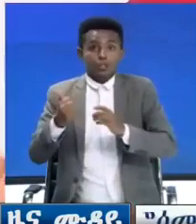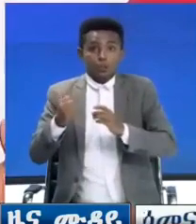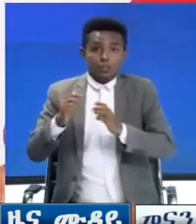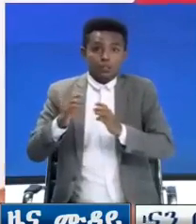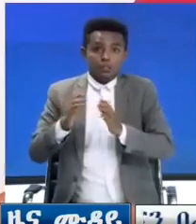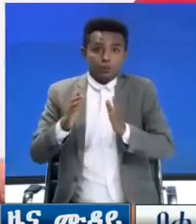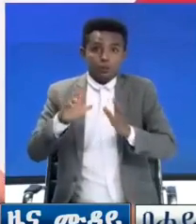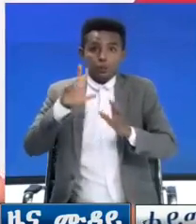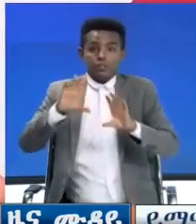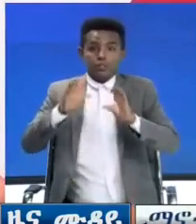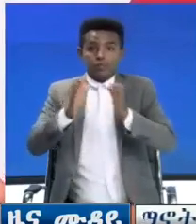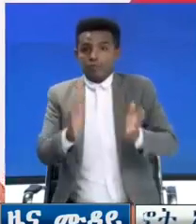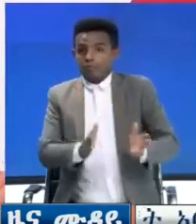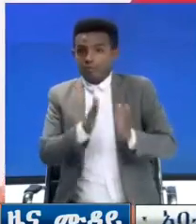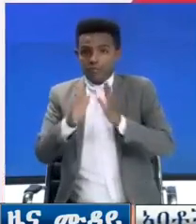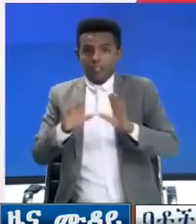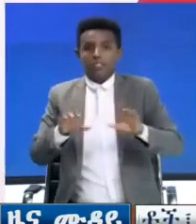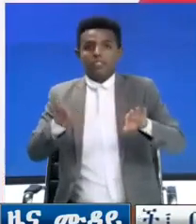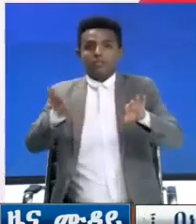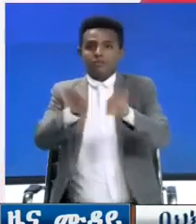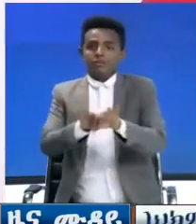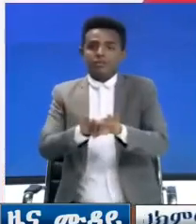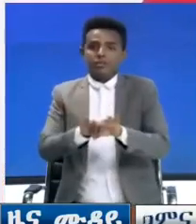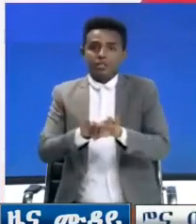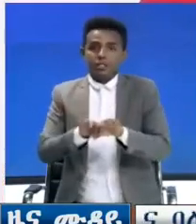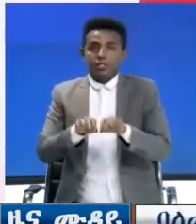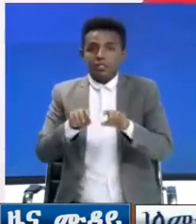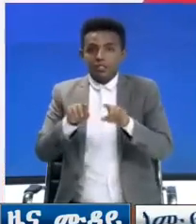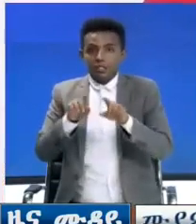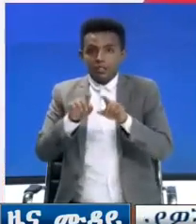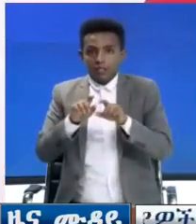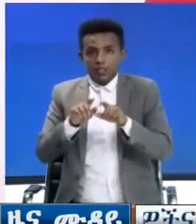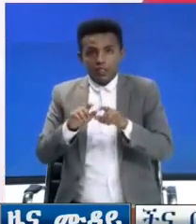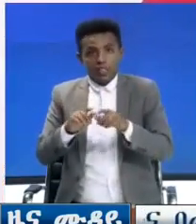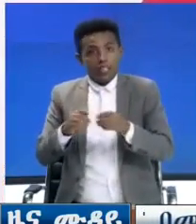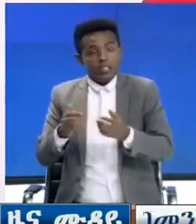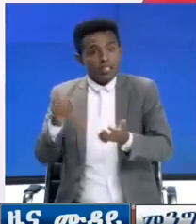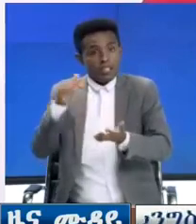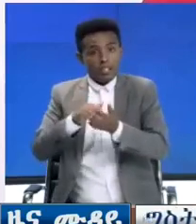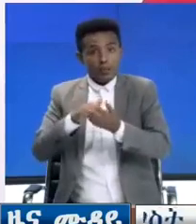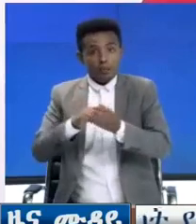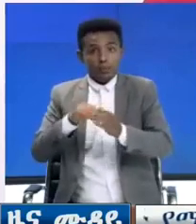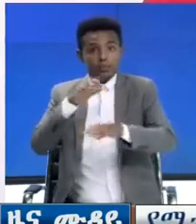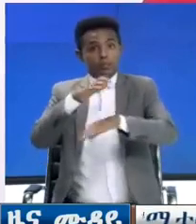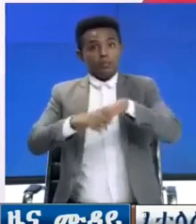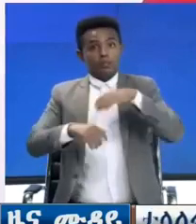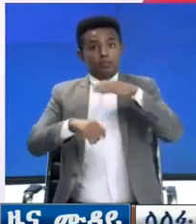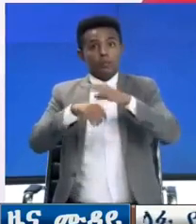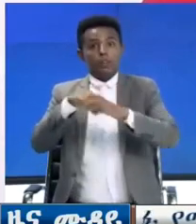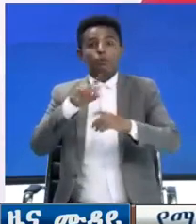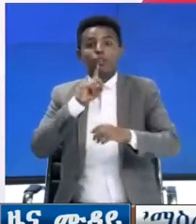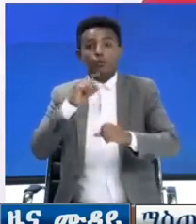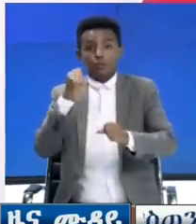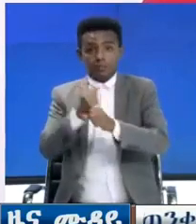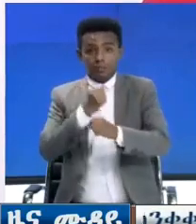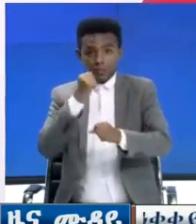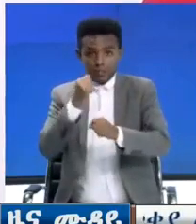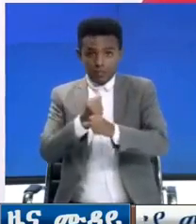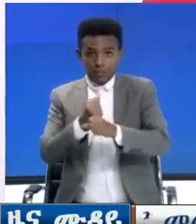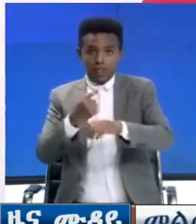ሩም የሚፈልግበት ሁኔታ ነው ያለው እንደገና ሰራው ማኑዋል ነው ቀደም እንዳልኩት አውቶሜትድ አይደለም ጊዜ ፈጅ